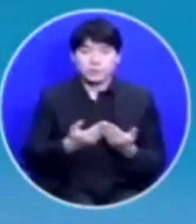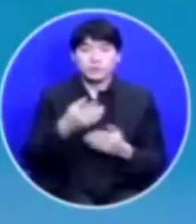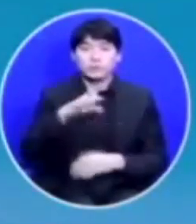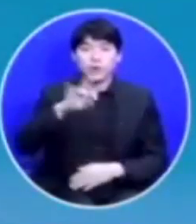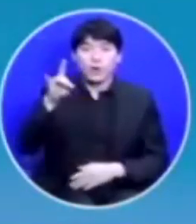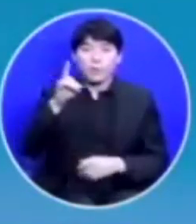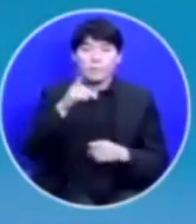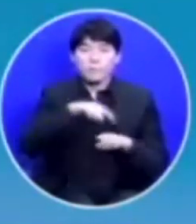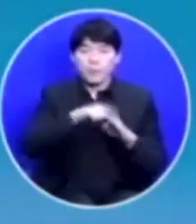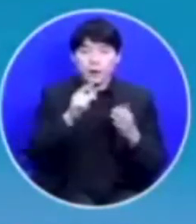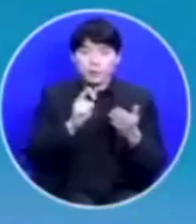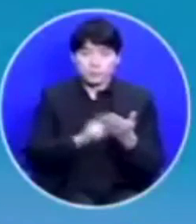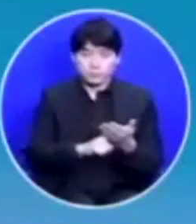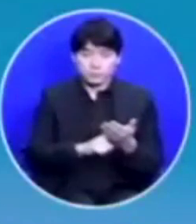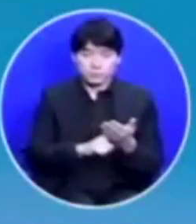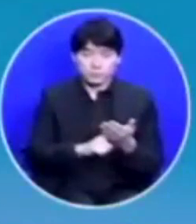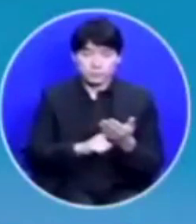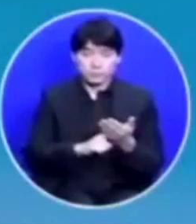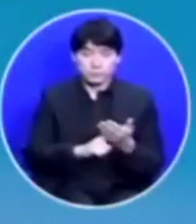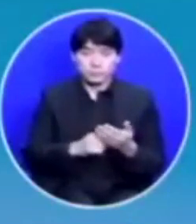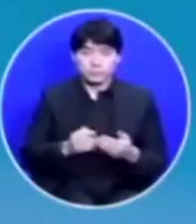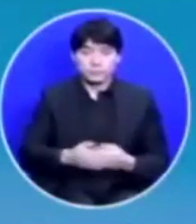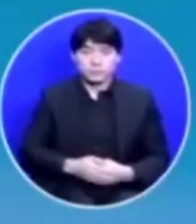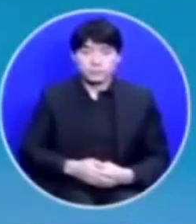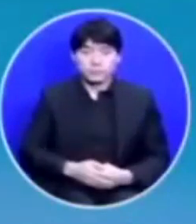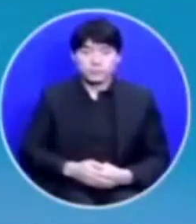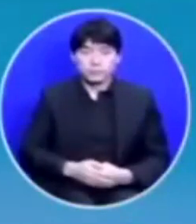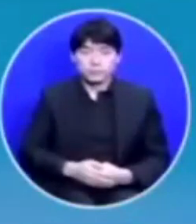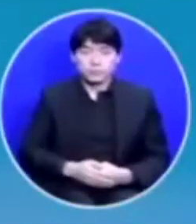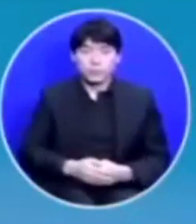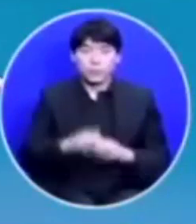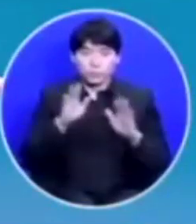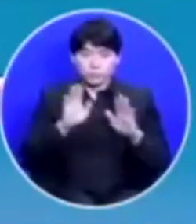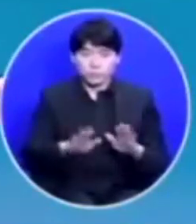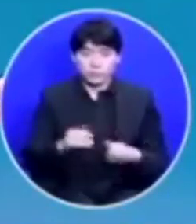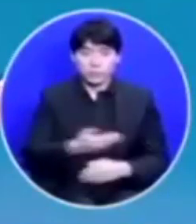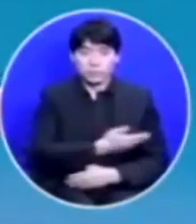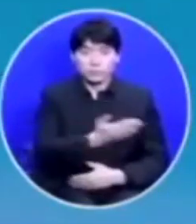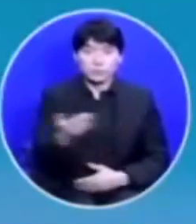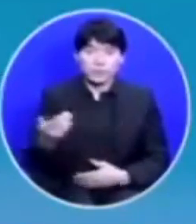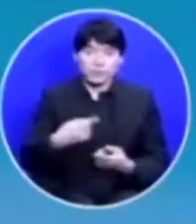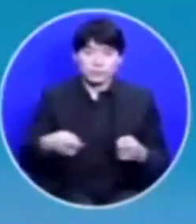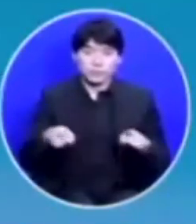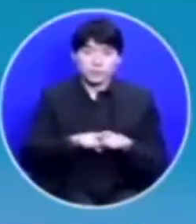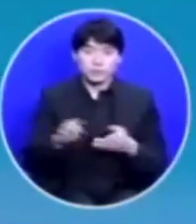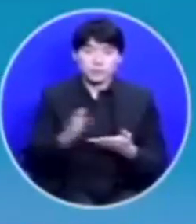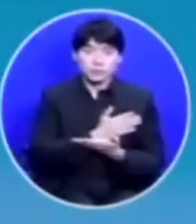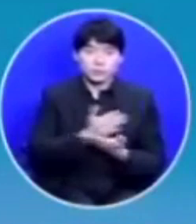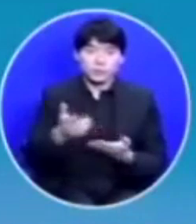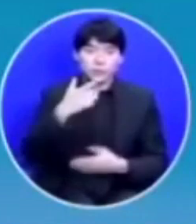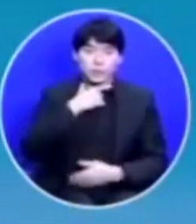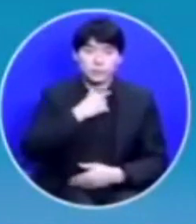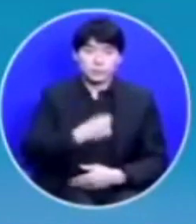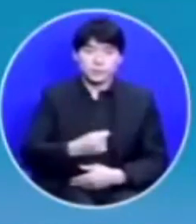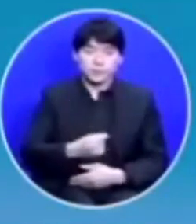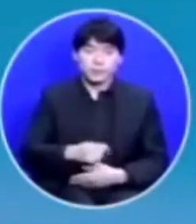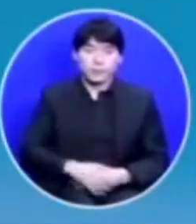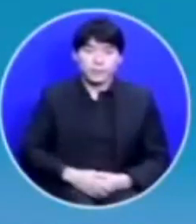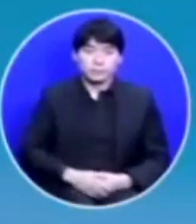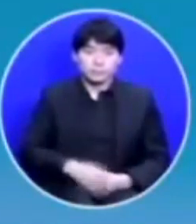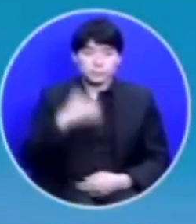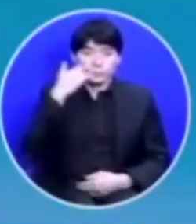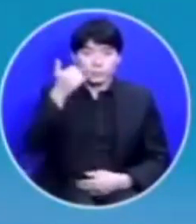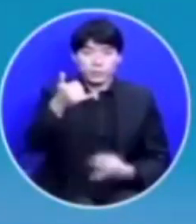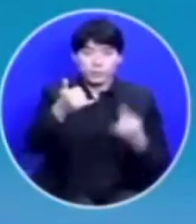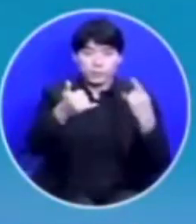주신 첨 주신 마음 그 마음을 오늘 여러분과 같이 나누려고 합니다 부모들에게